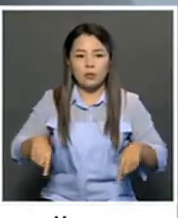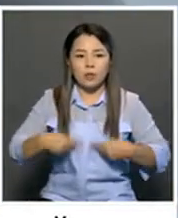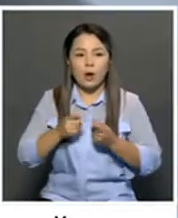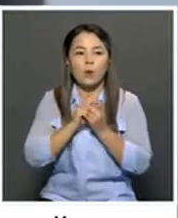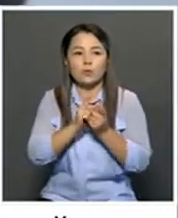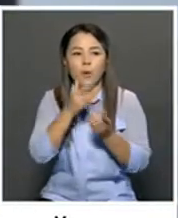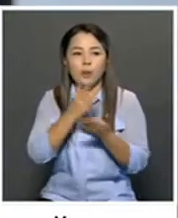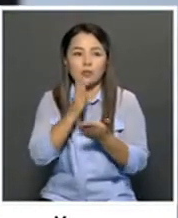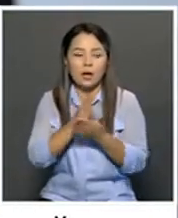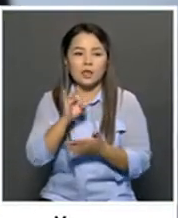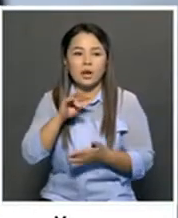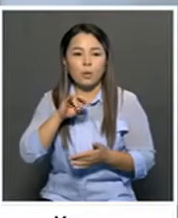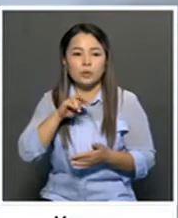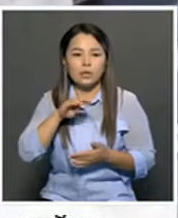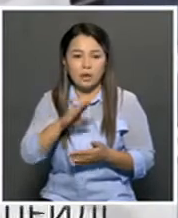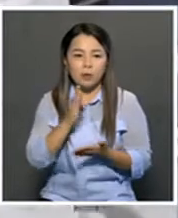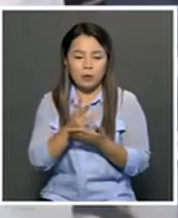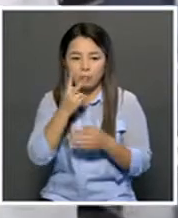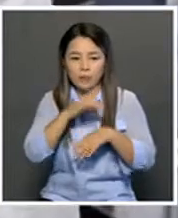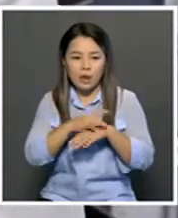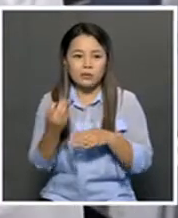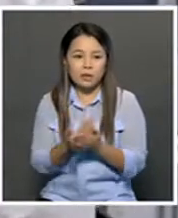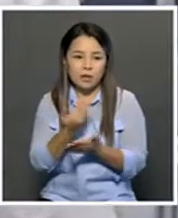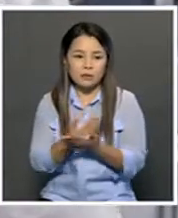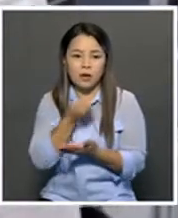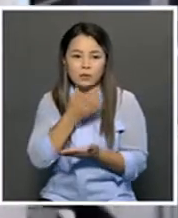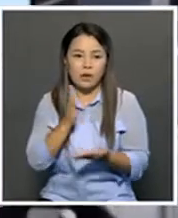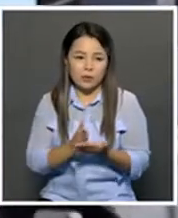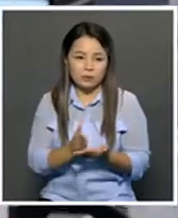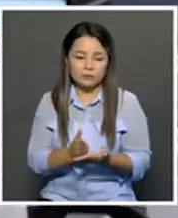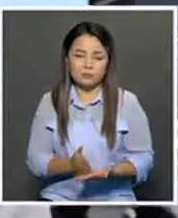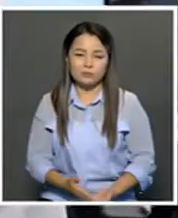қабілетін қоздыратынын байқатқан. Арыстан Ысбек, Бекбол Қожамқұлов, Қазақстан ұлттық телеарнасы.